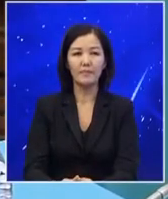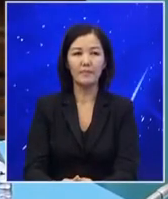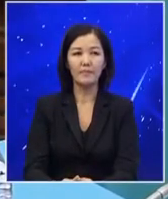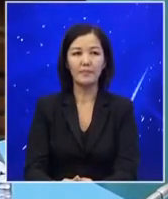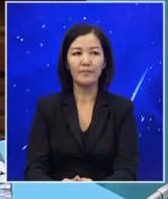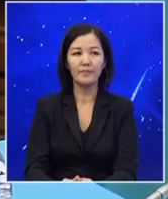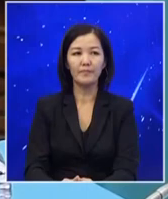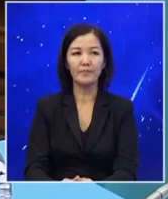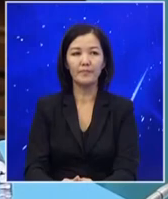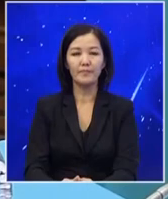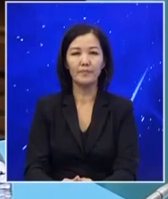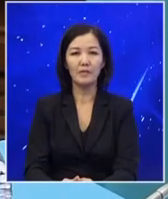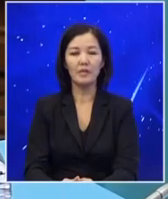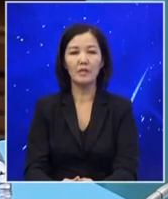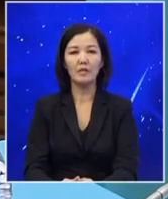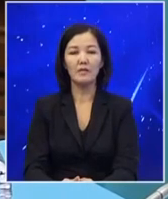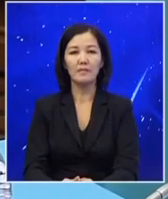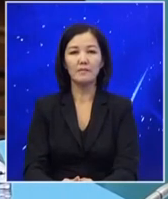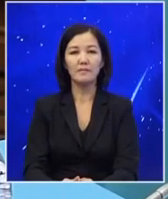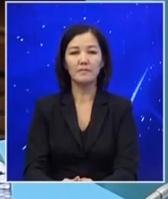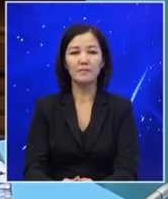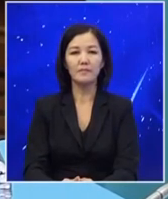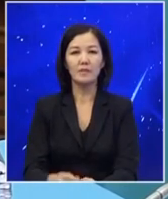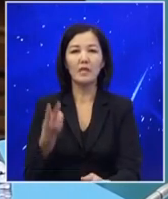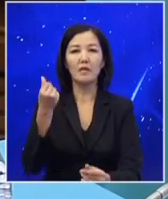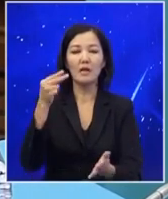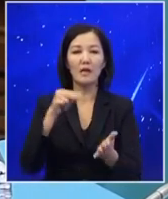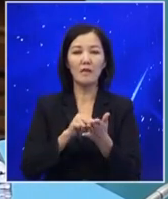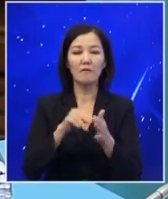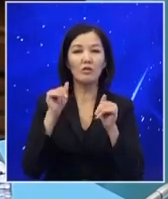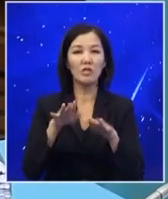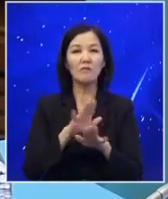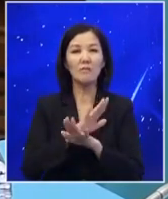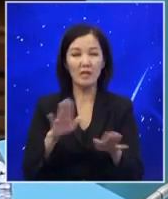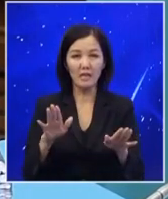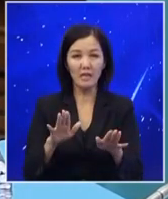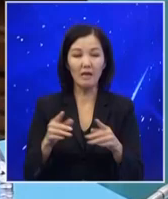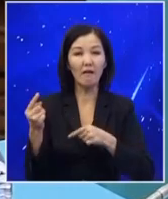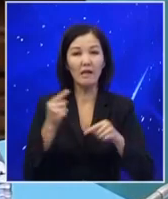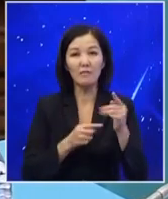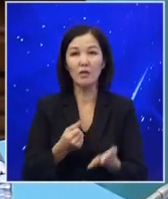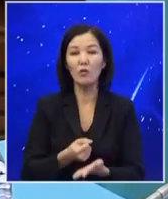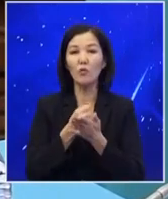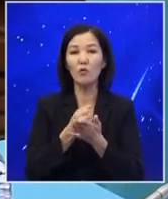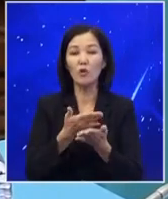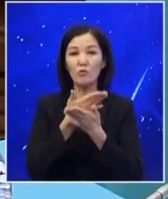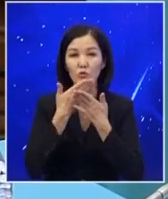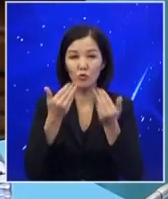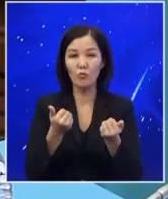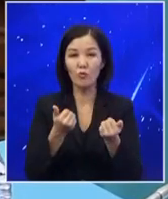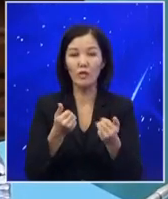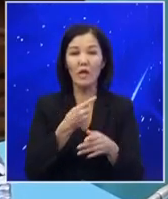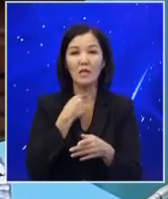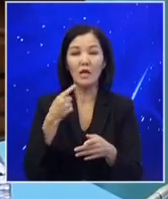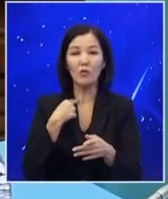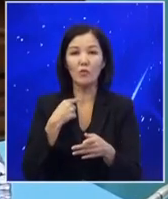Бизнесмены не могут продукцию свою завести в Талдықорғанда. Тариф мәселесі шешілмегеннен кейін, кәсіпкерлерге қолдау көрсетілмегеннен кейін